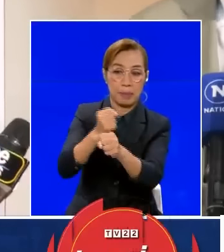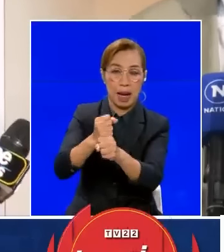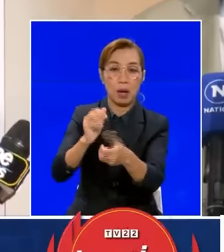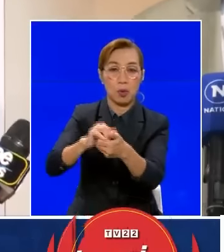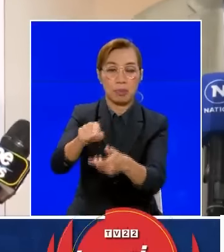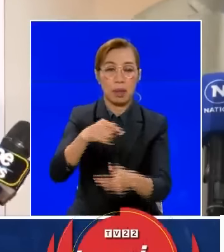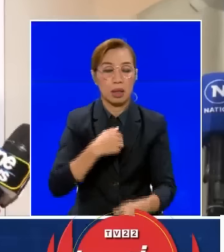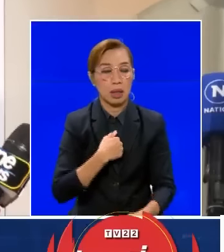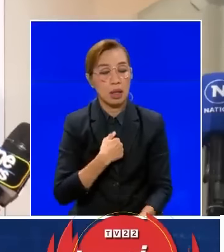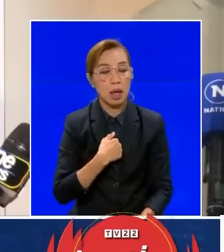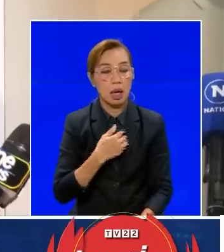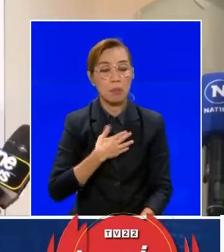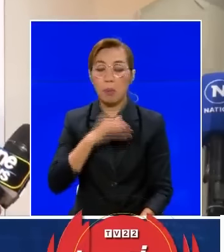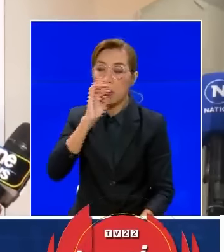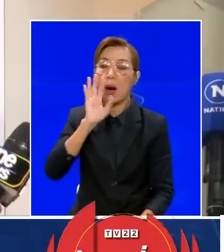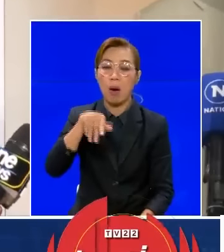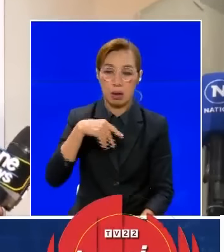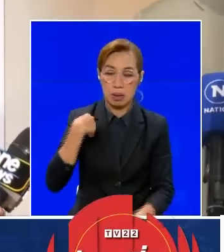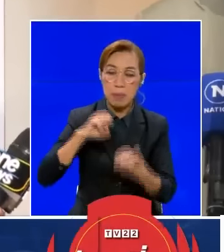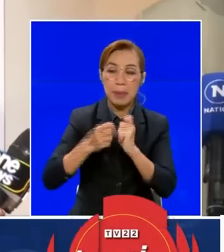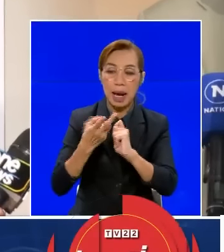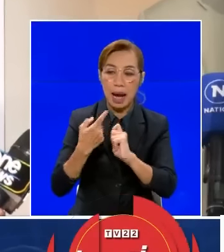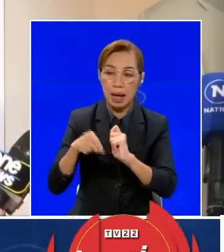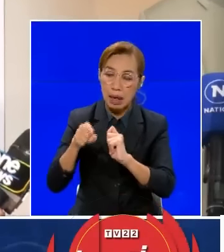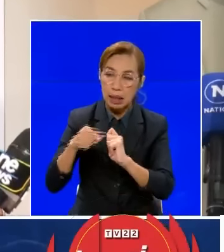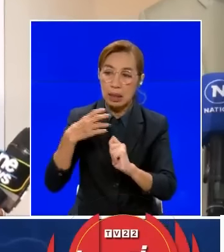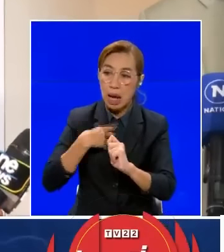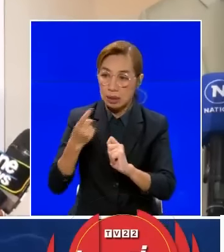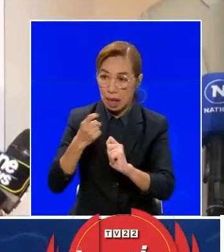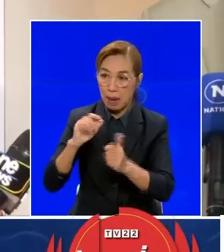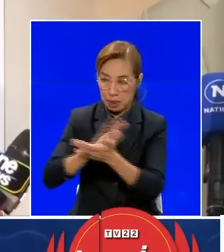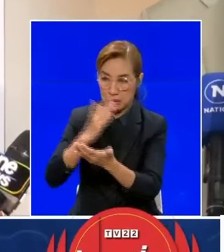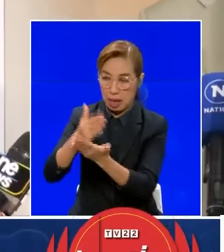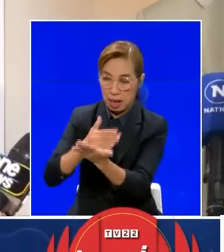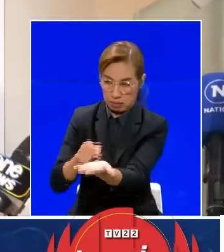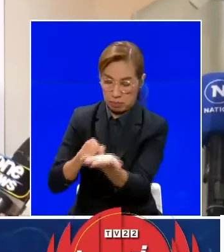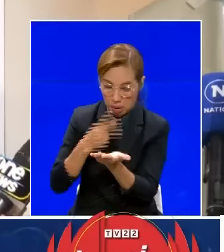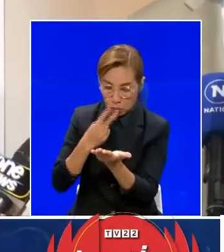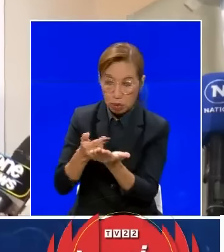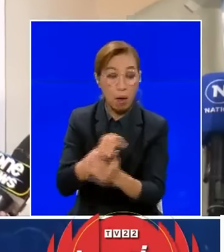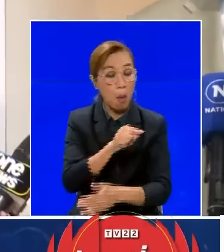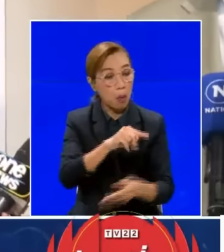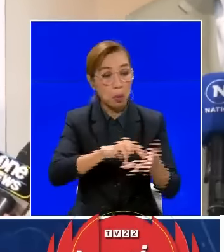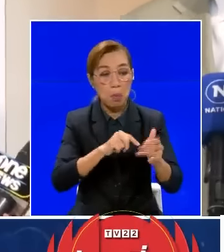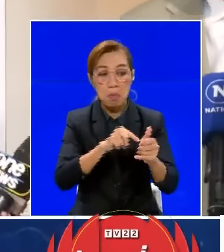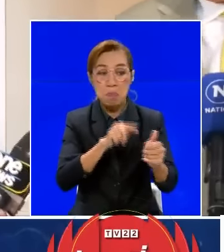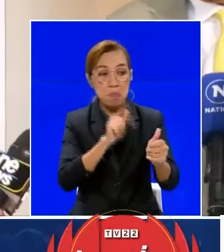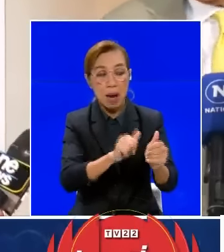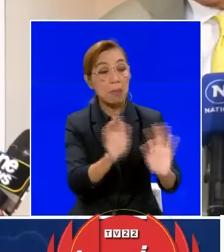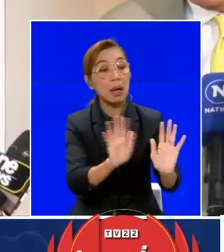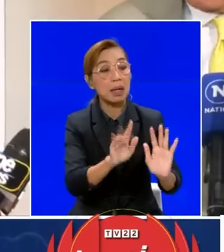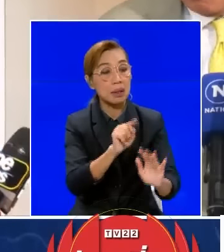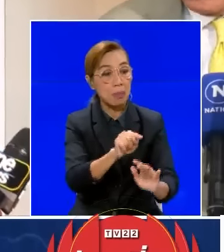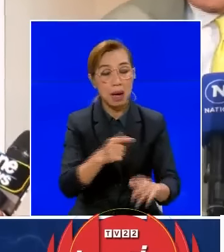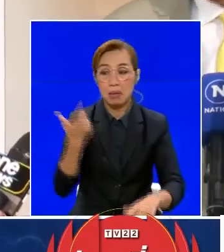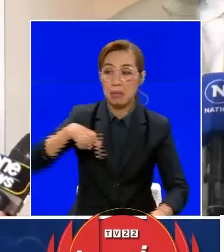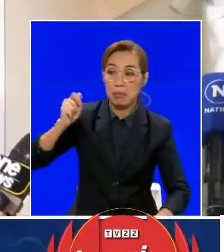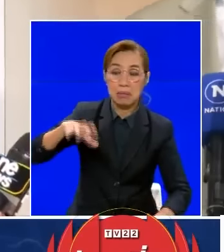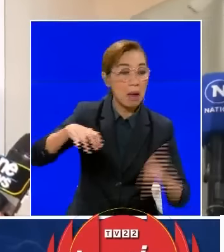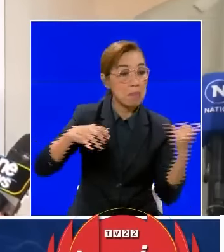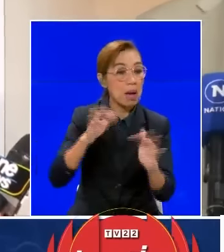ผมรู้หน่อยก็ได ้ครับแต่อาจารย์ก็ไม่ใช่หัวขบวนหรือจะต้องทำหน้าที่เป็นตัวแทนไปต้องไปชี้แจ